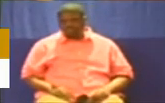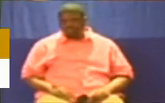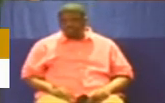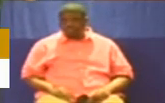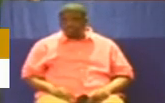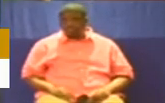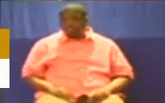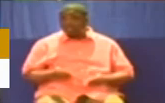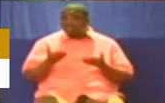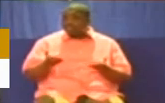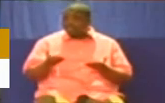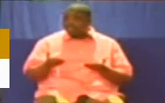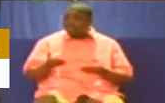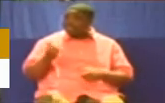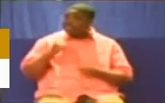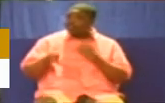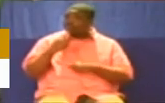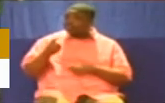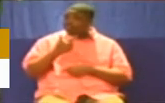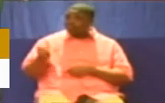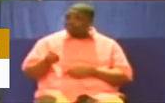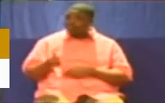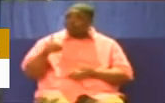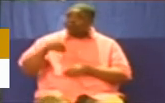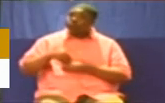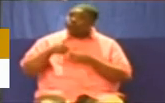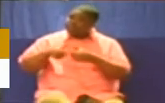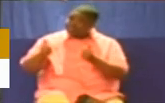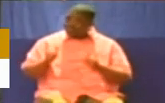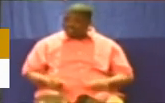Ndio hakutaka kusema tu Mheshimiwa Waziri, lakini ndio jumbe yeye.